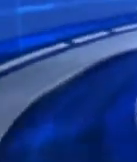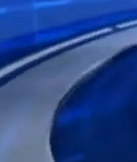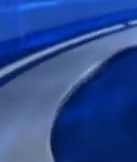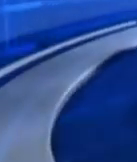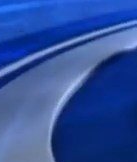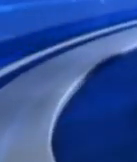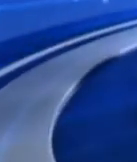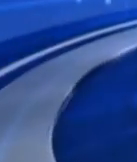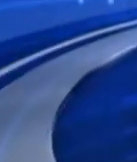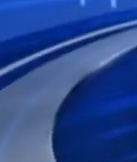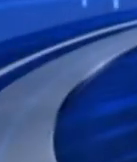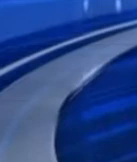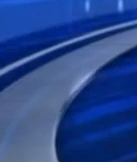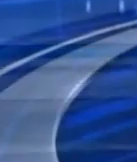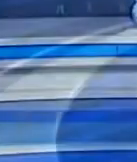Музика